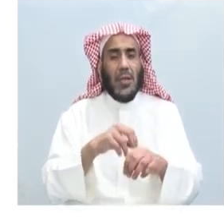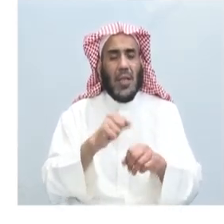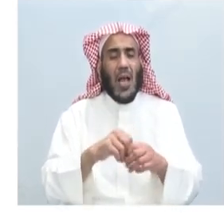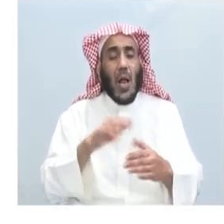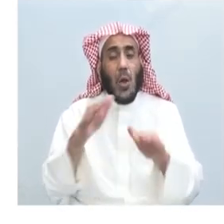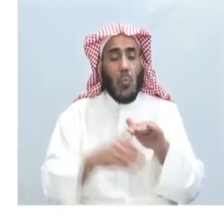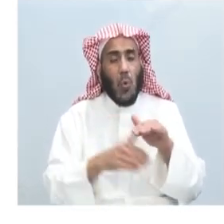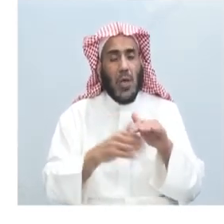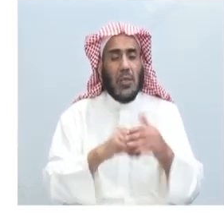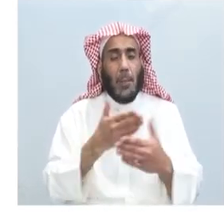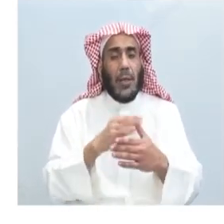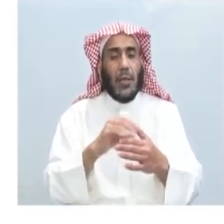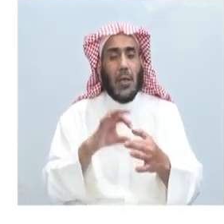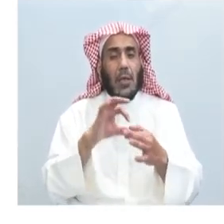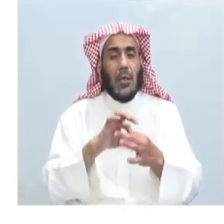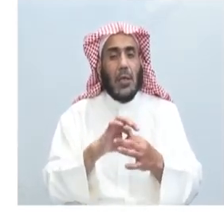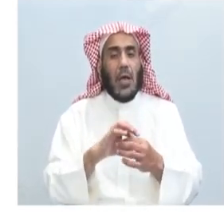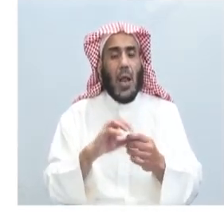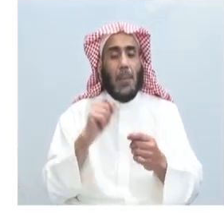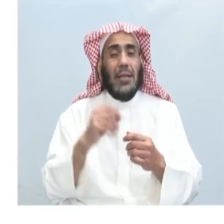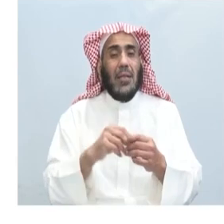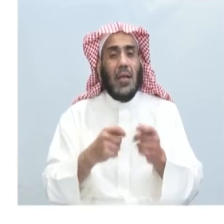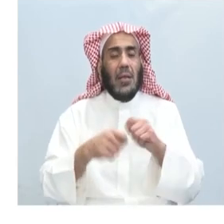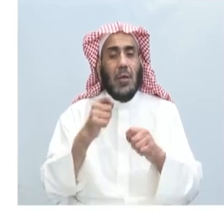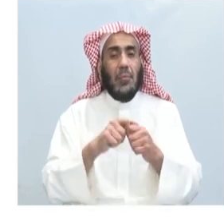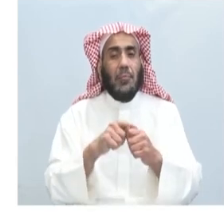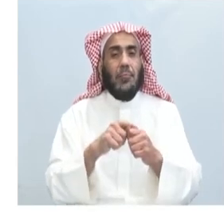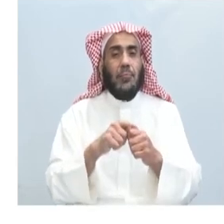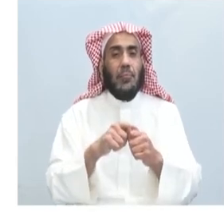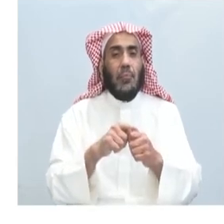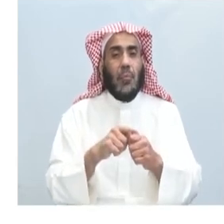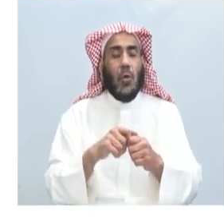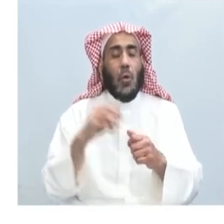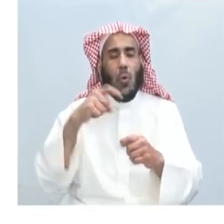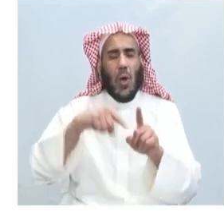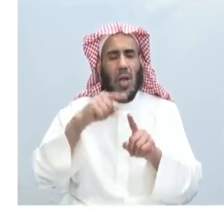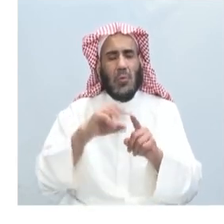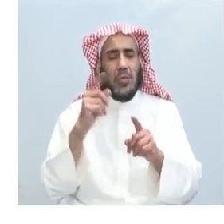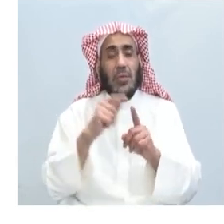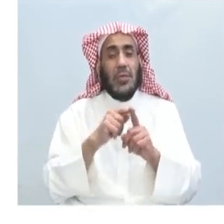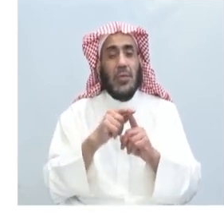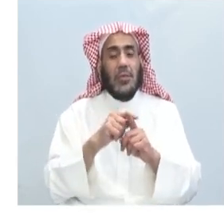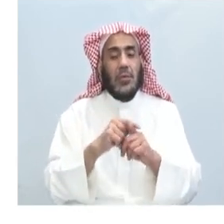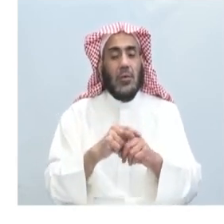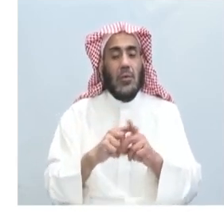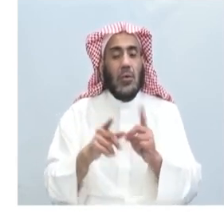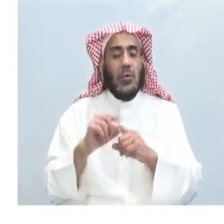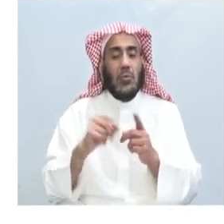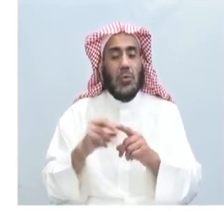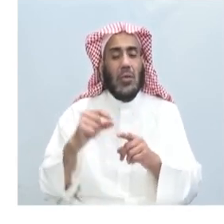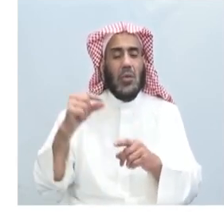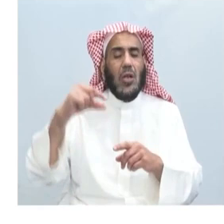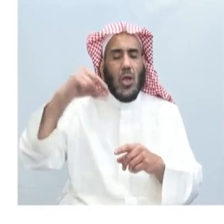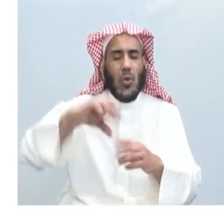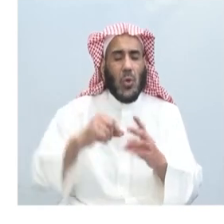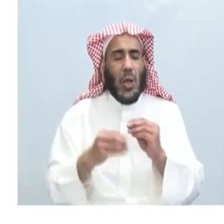المخزنه الموجوده بين روابط الماده الكيميائيه والحراره يرمز لها بالرمز كيو هي طاقه تنتقل